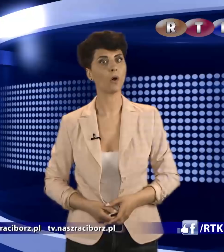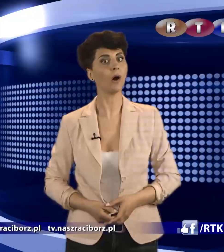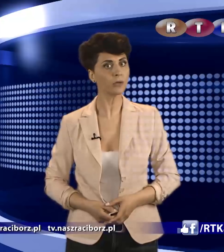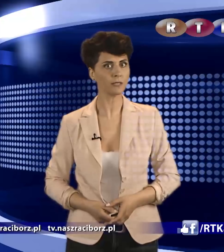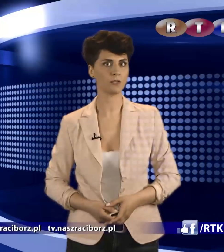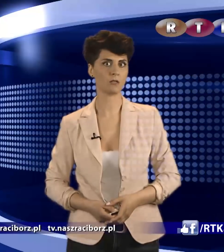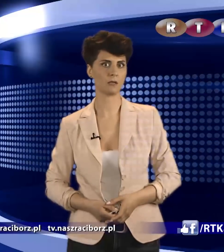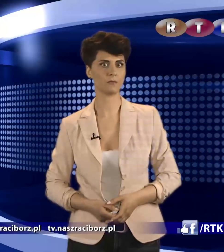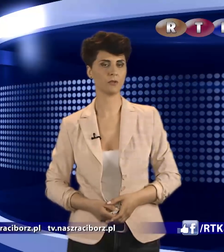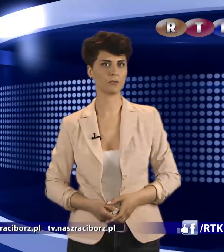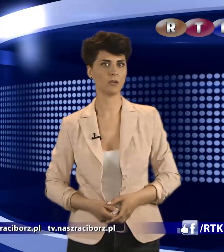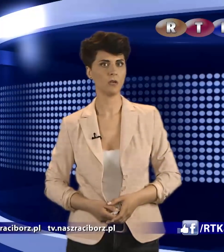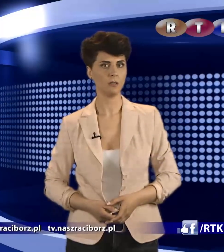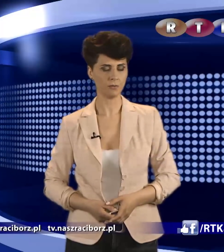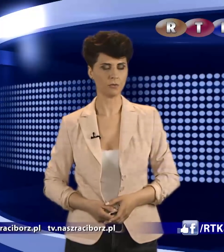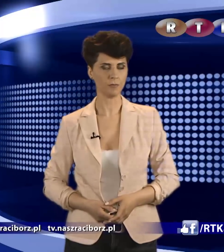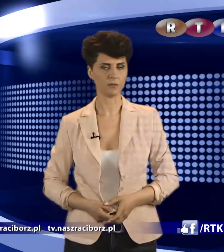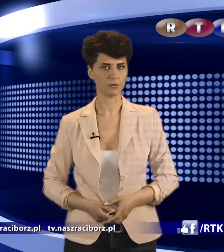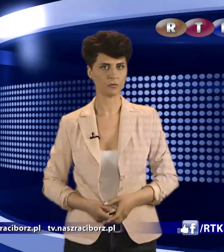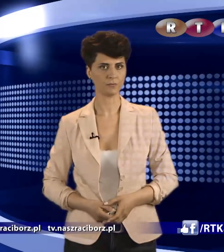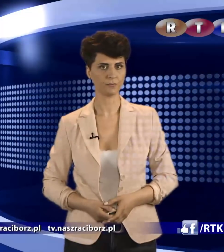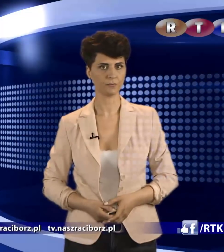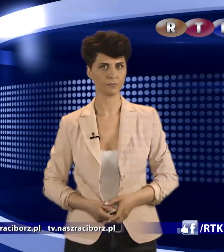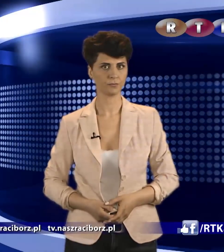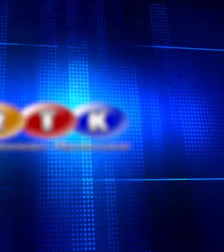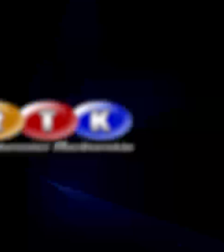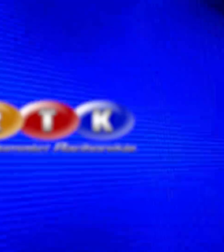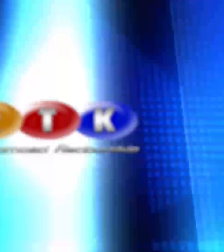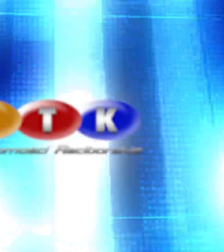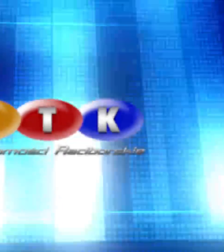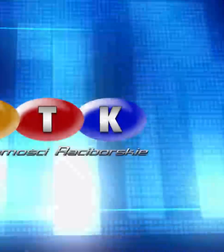proszone są o ograniczenie aktywności na wolnym powietrzu.